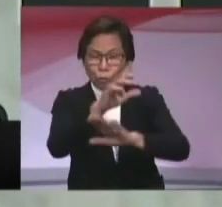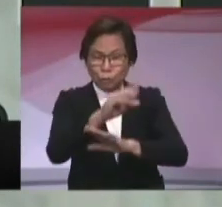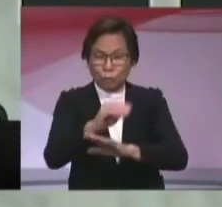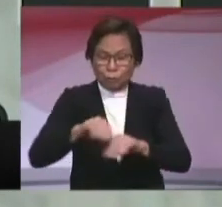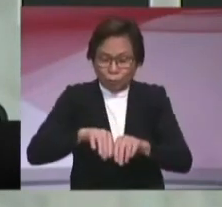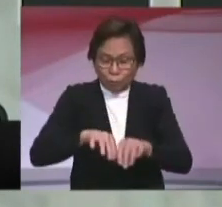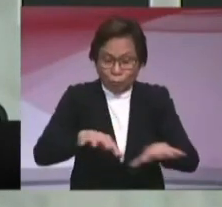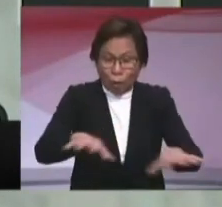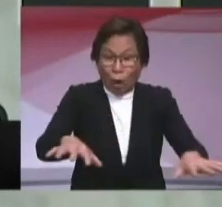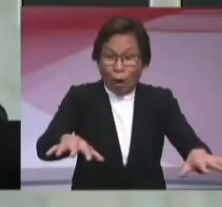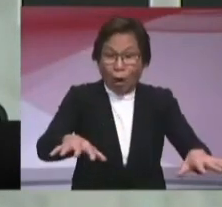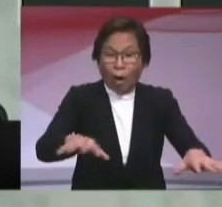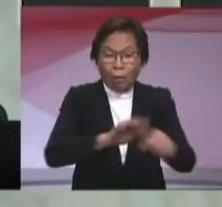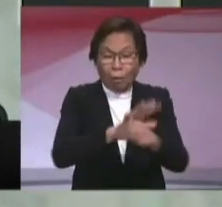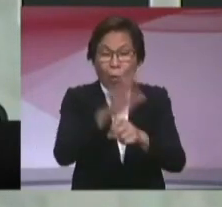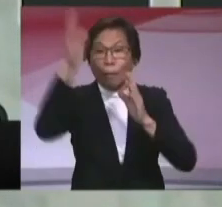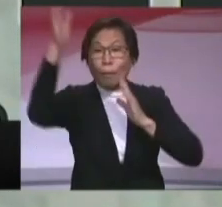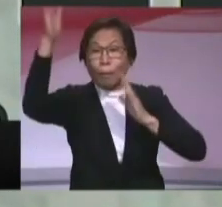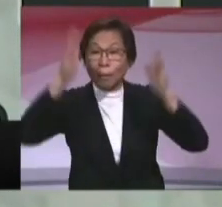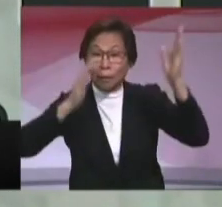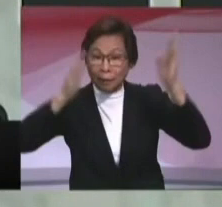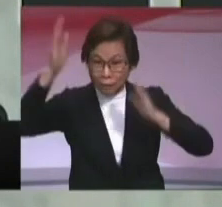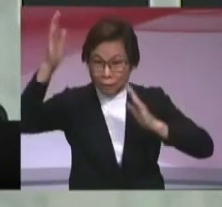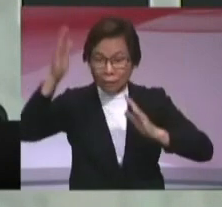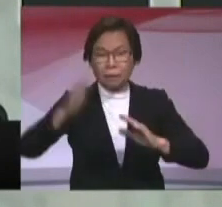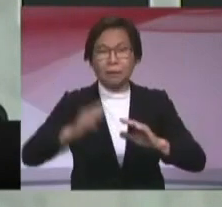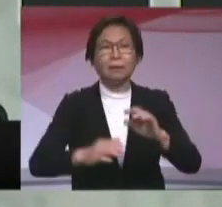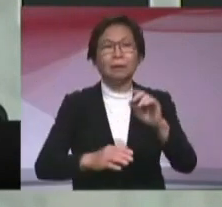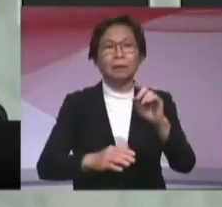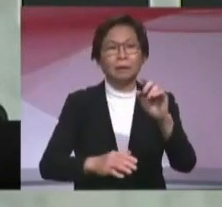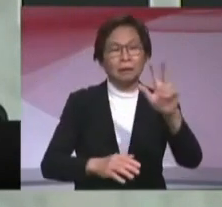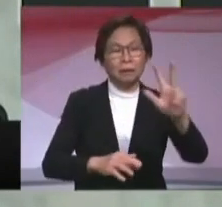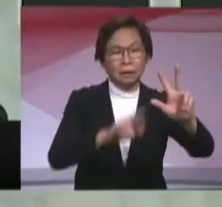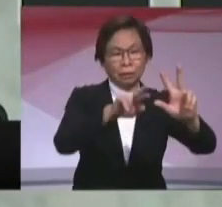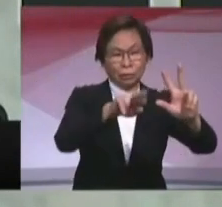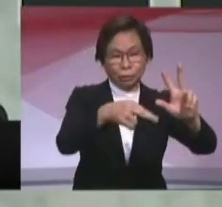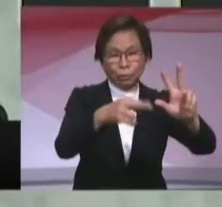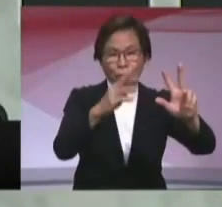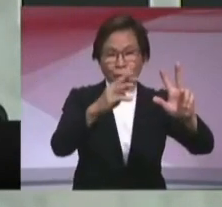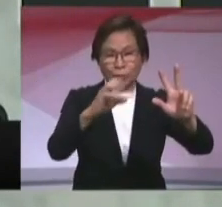Manakala penularan COVID-19 dalam negara pula adalah sebanyak